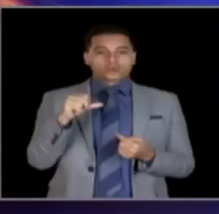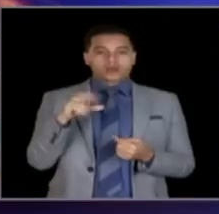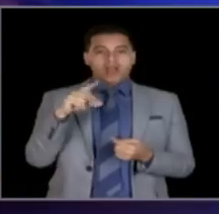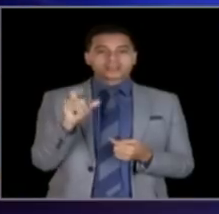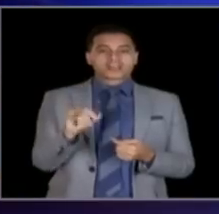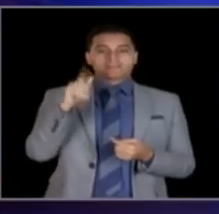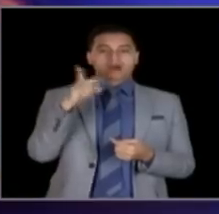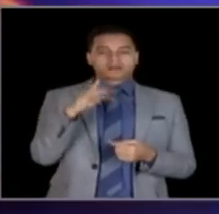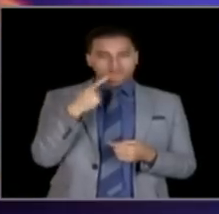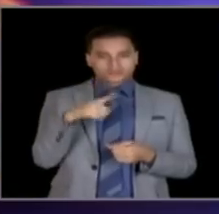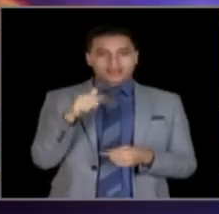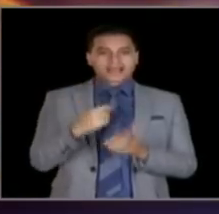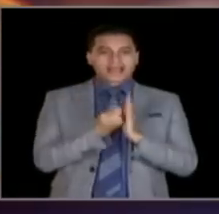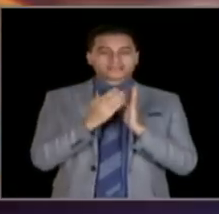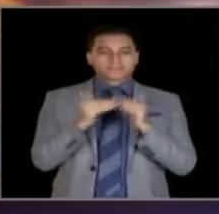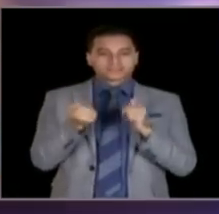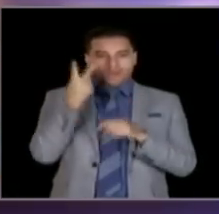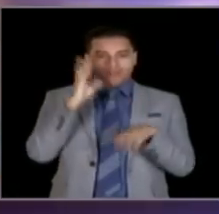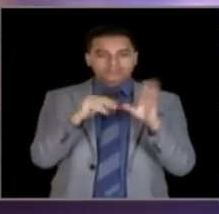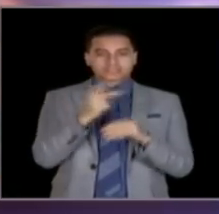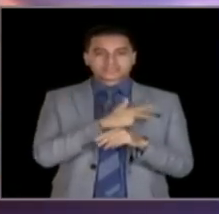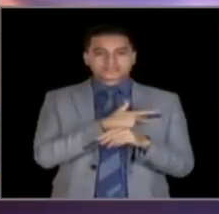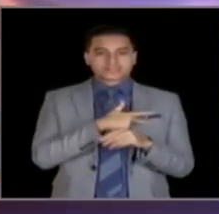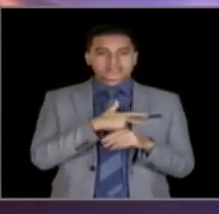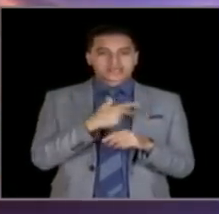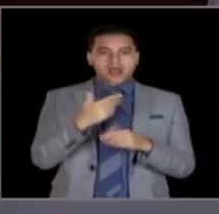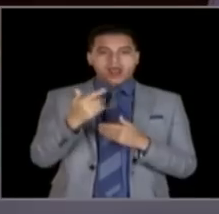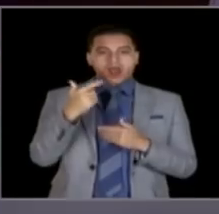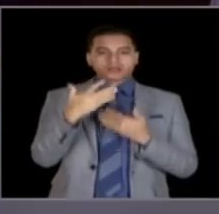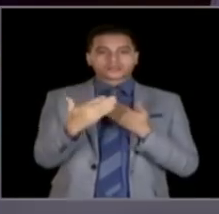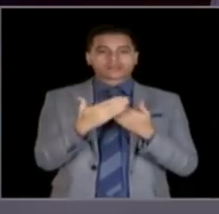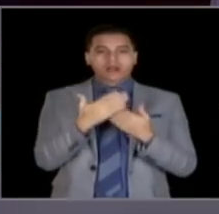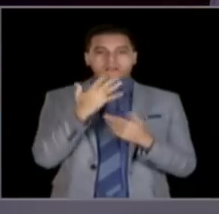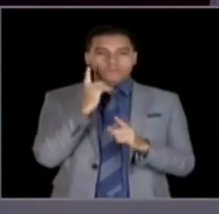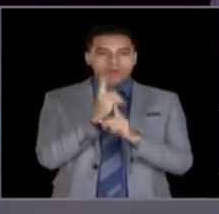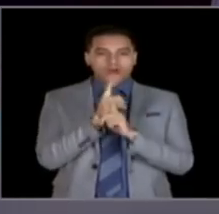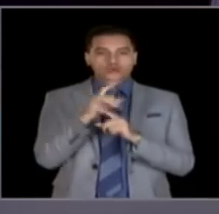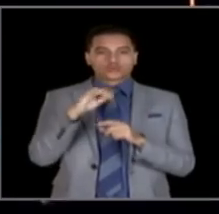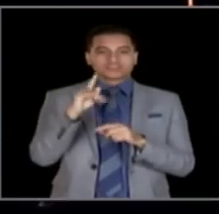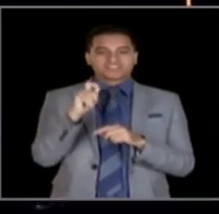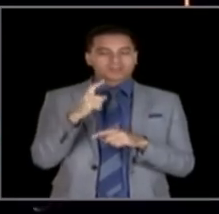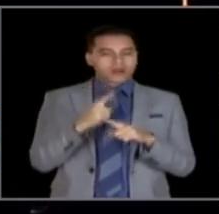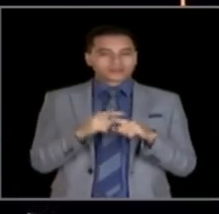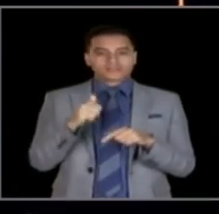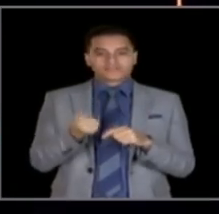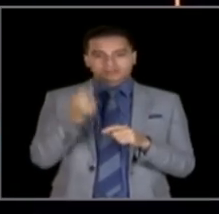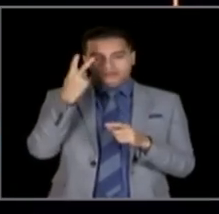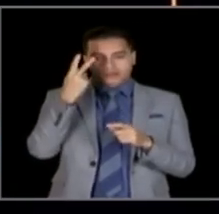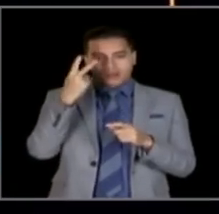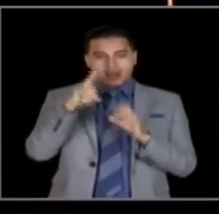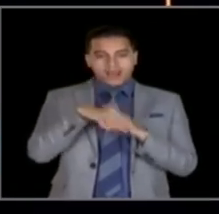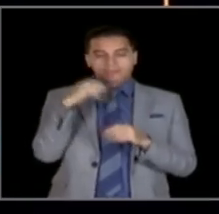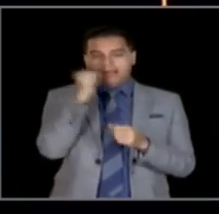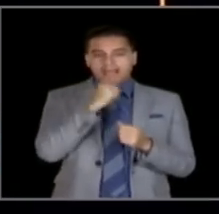الدنمارك. صح. كاتب مصري مؤلف المجموعه القصصيه الذي اقترب وراءه، فمن هو؟ مش في السباعي. غلط. من قام بغناء تتر